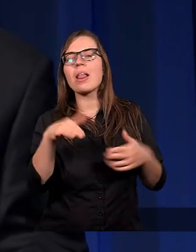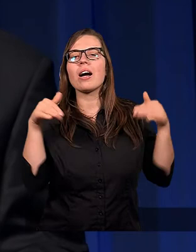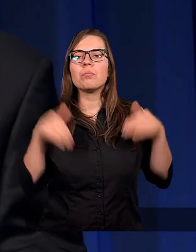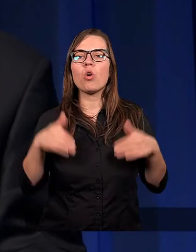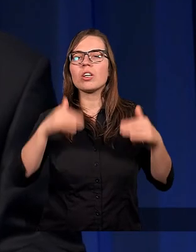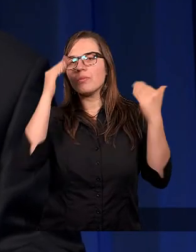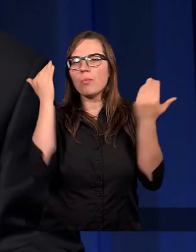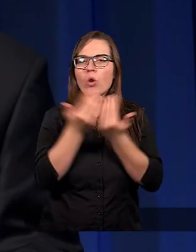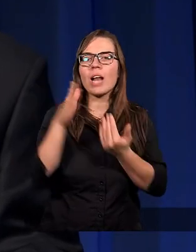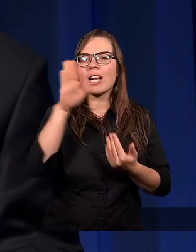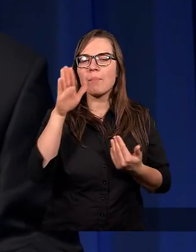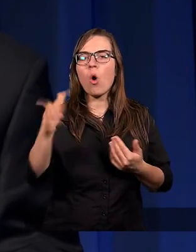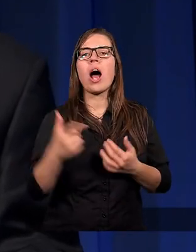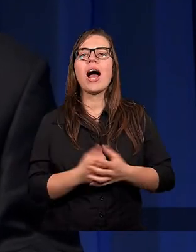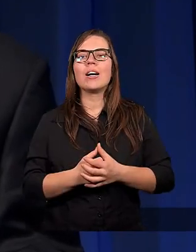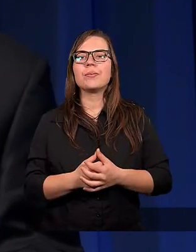możliwości poznania Pana Boga.